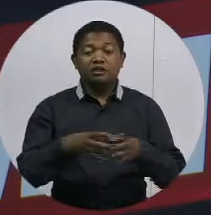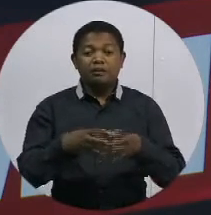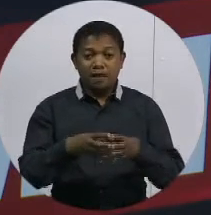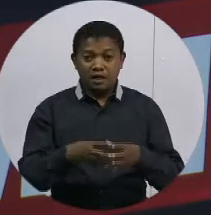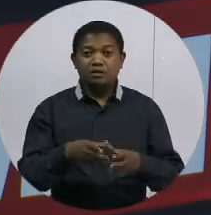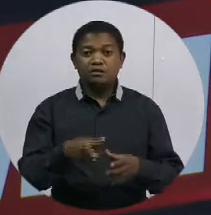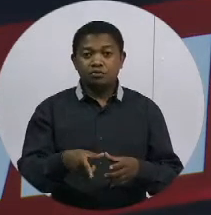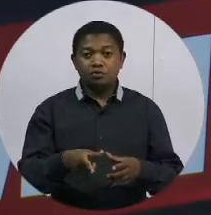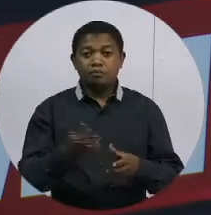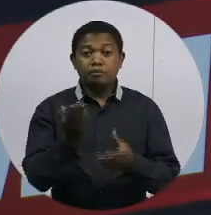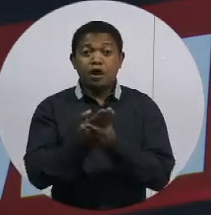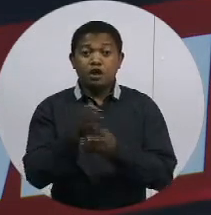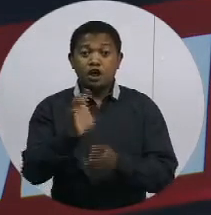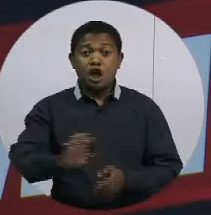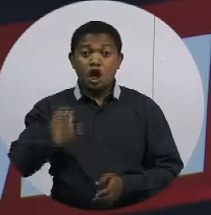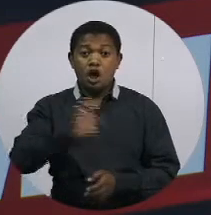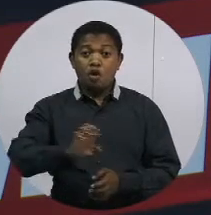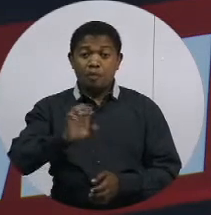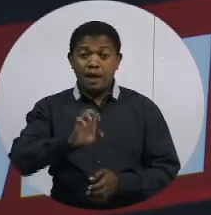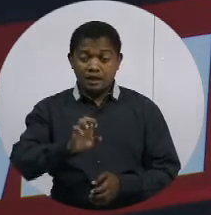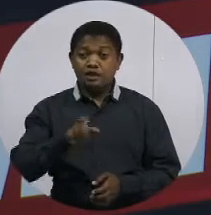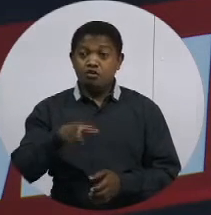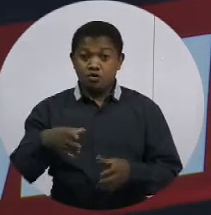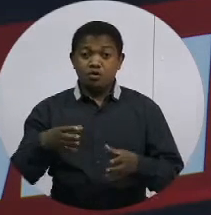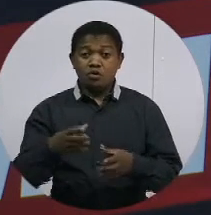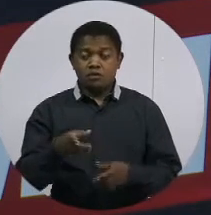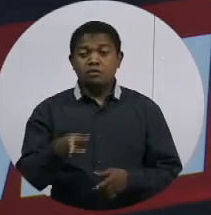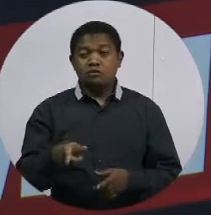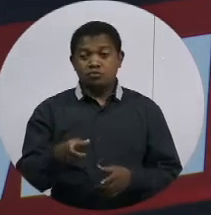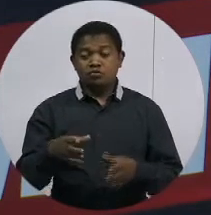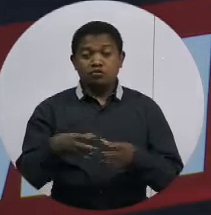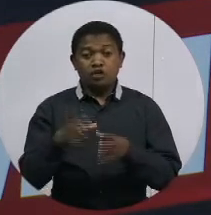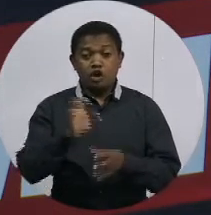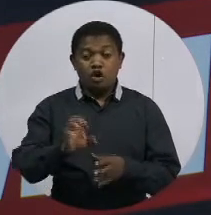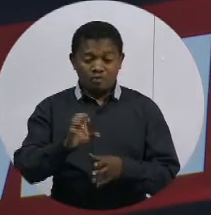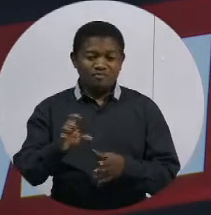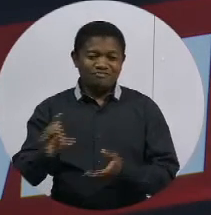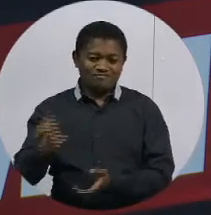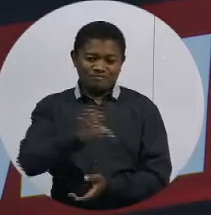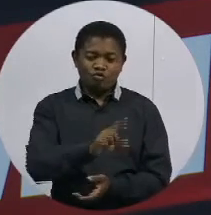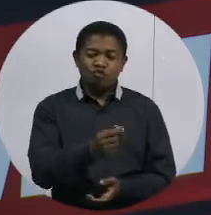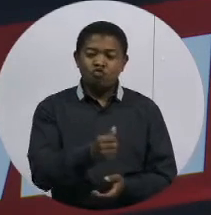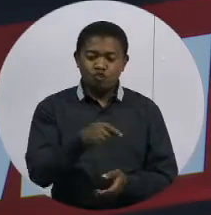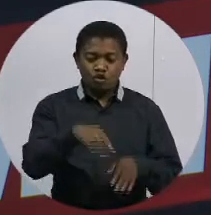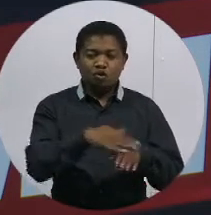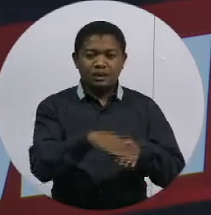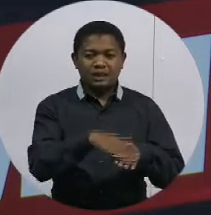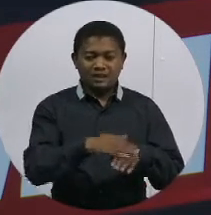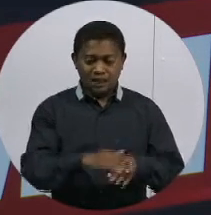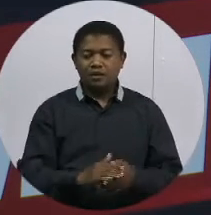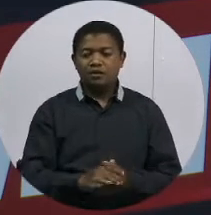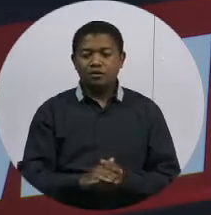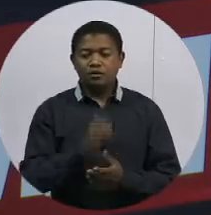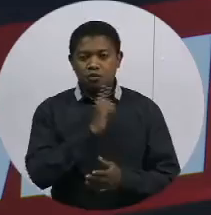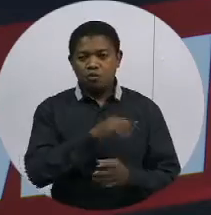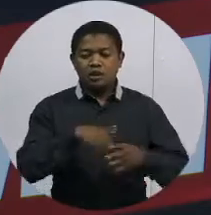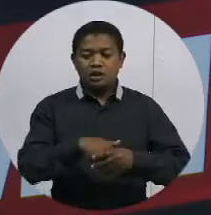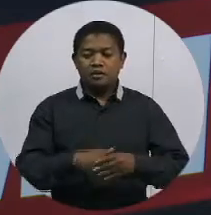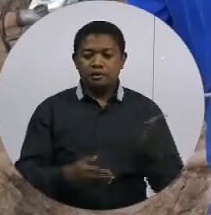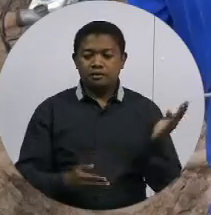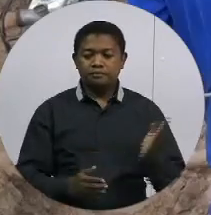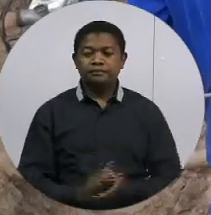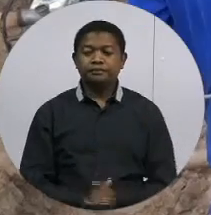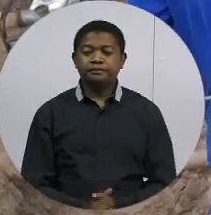amin'ny famatsiam-bola ny vondrona eropeana ary ny Water and Sanitation for Urban pour Christian Rakotoarisosy tojo